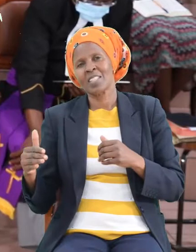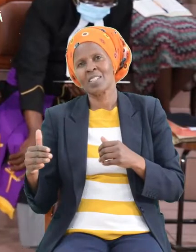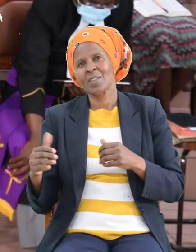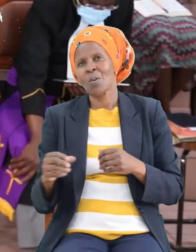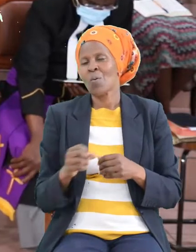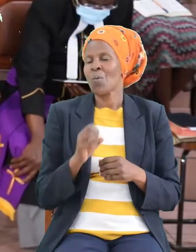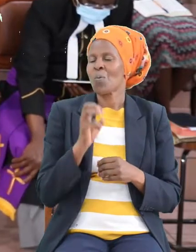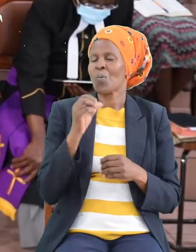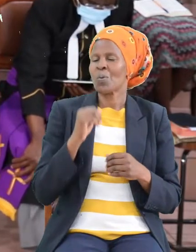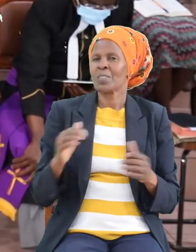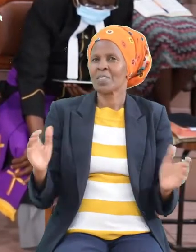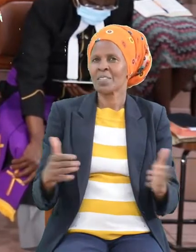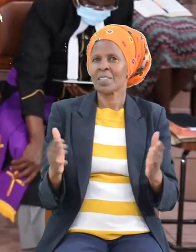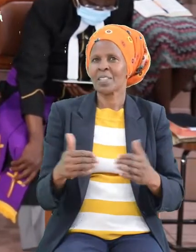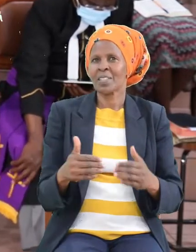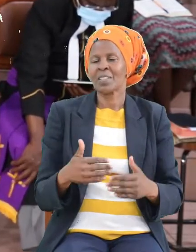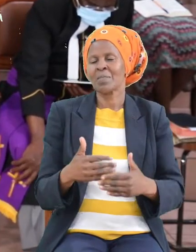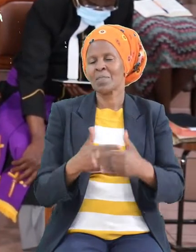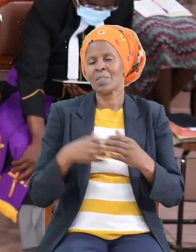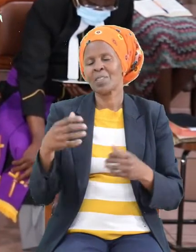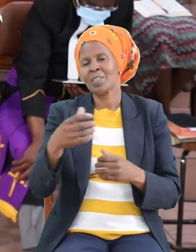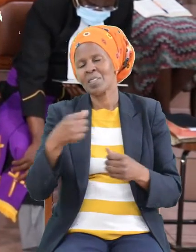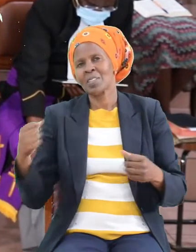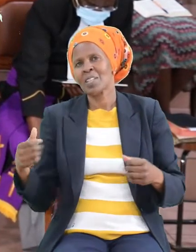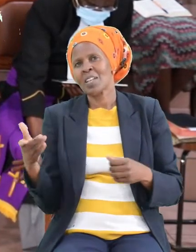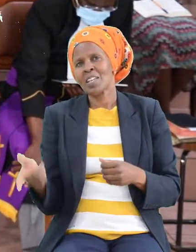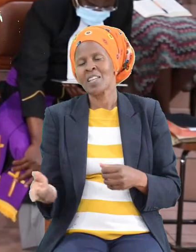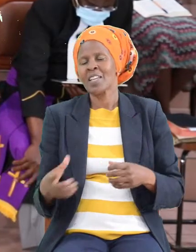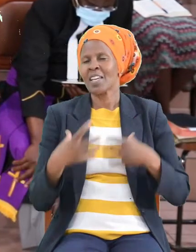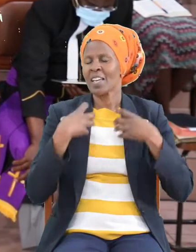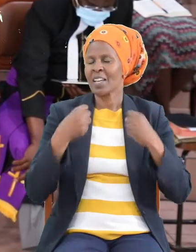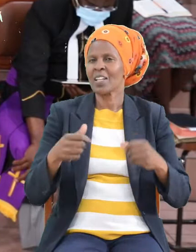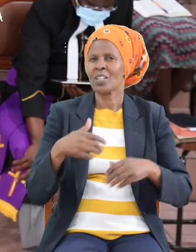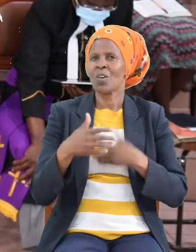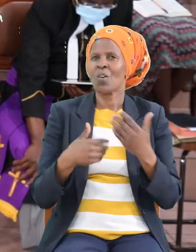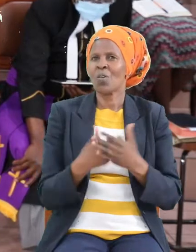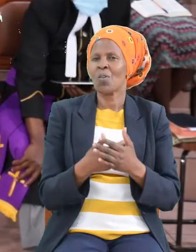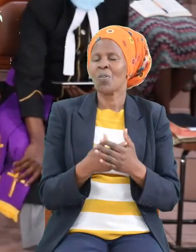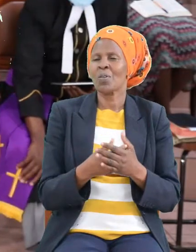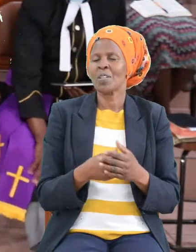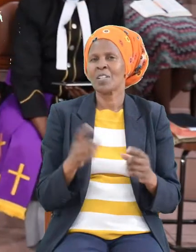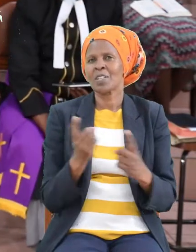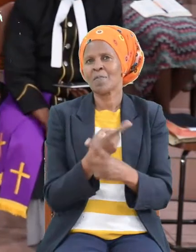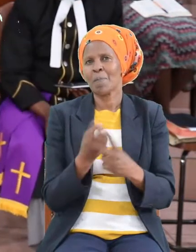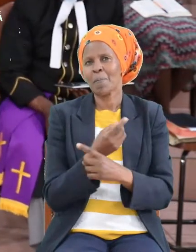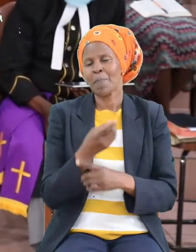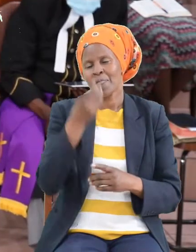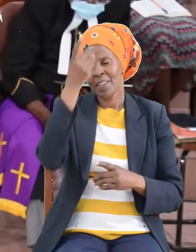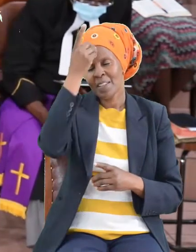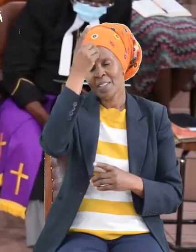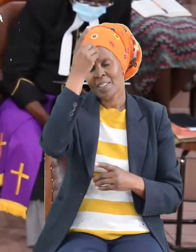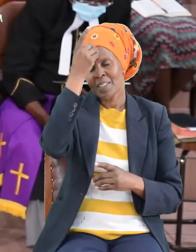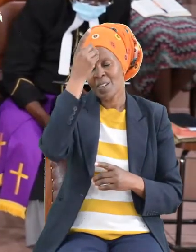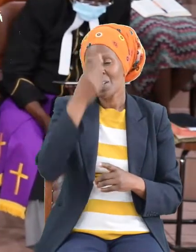ulikuwa umekusanyika mlangoni. Akaponya wengi waliokuwa na maradhi mbalimbali,